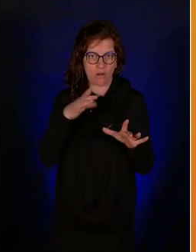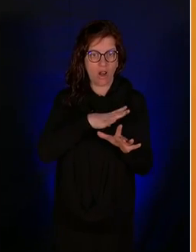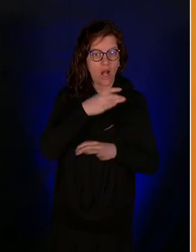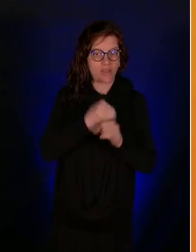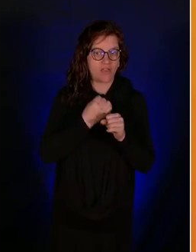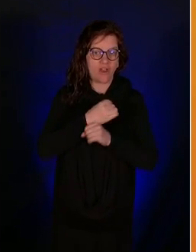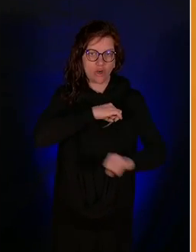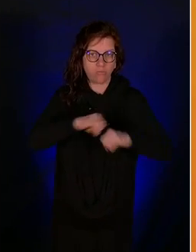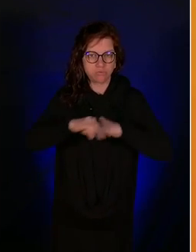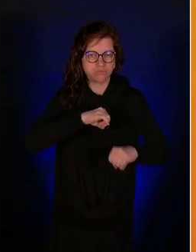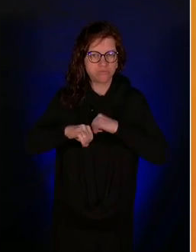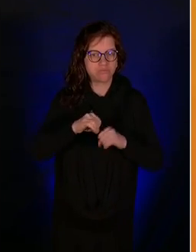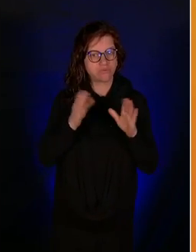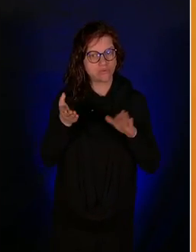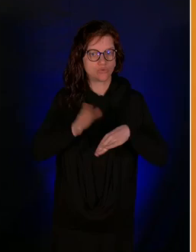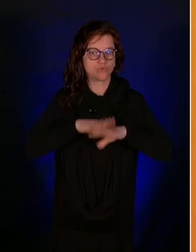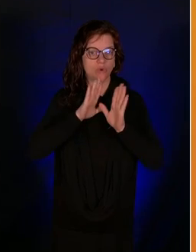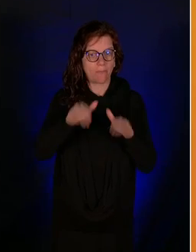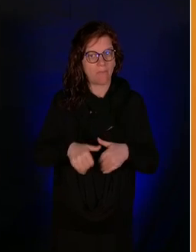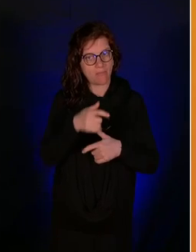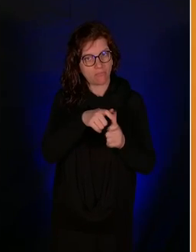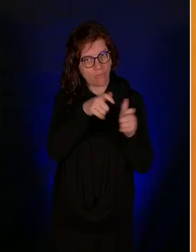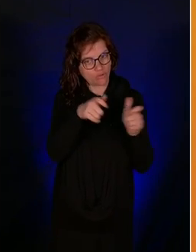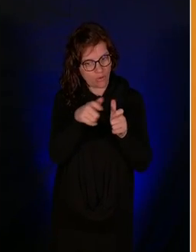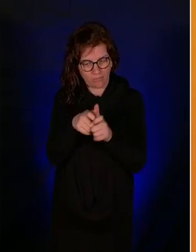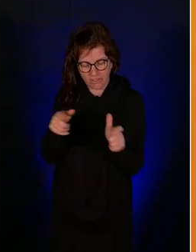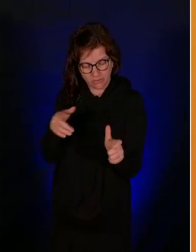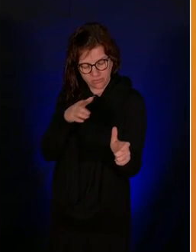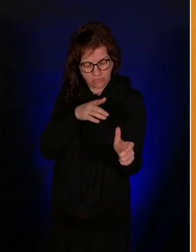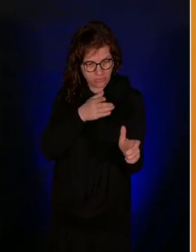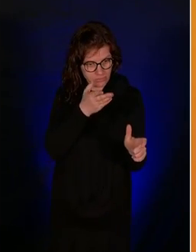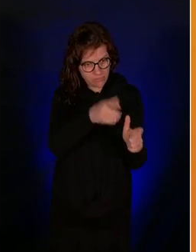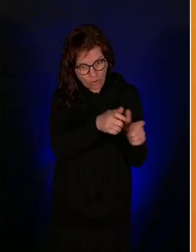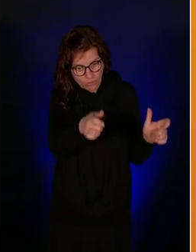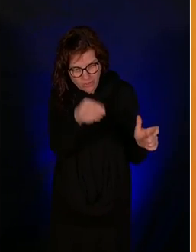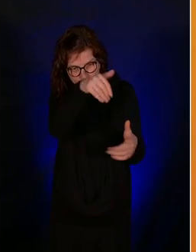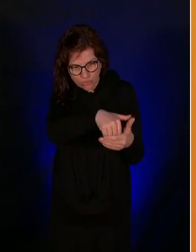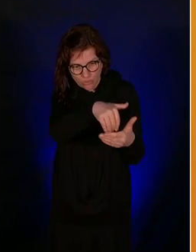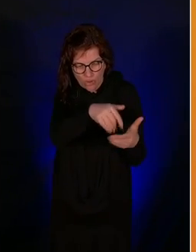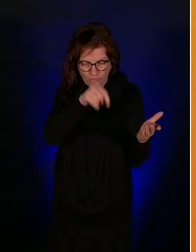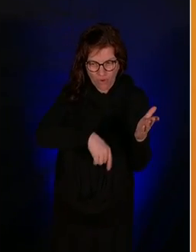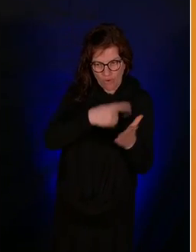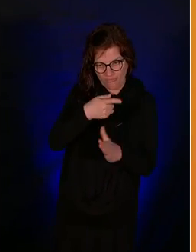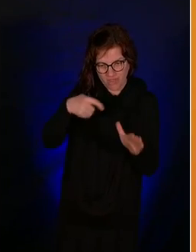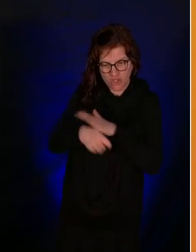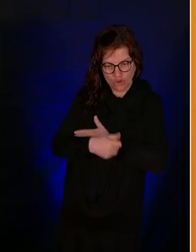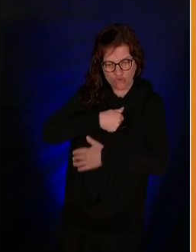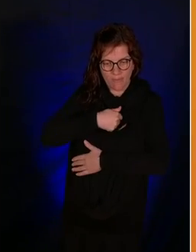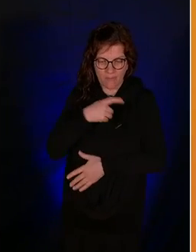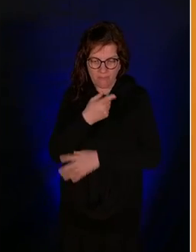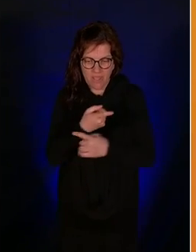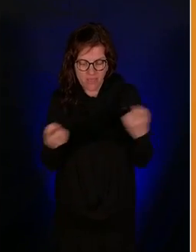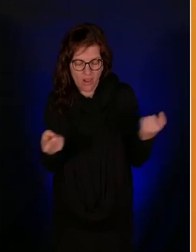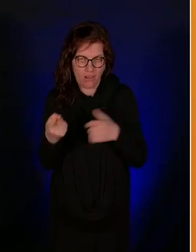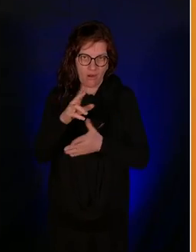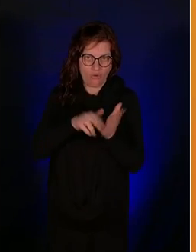appelées, et que même dans des entreprises où tout est fait pour pousser les gens à des organisations, où on doit financer notre propre matériel, où la convention collective n'est pas